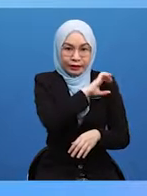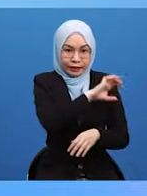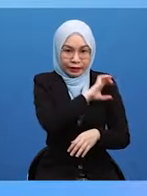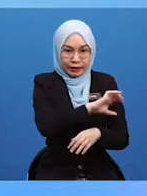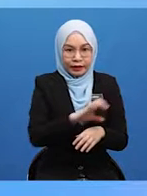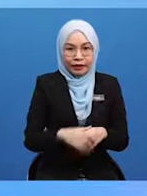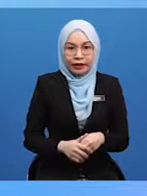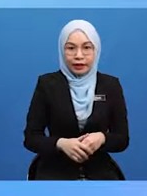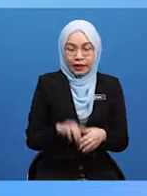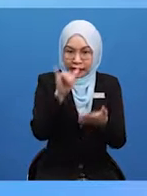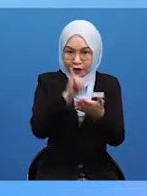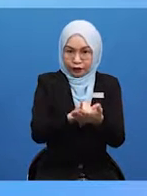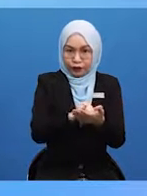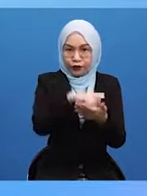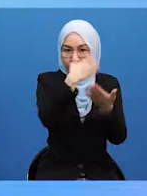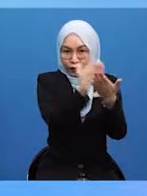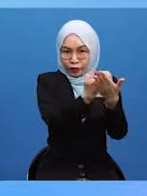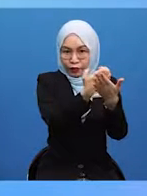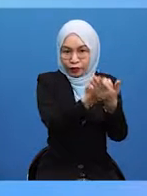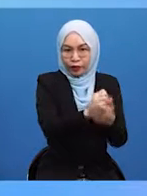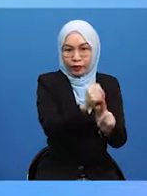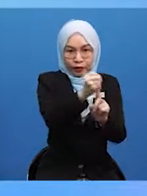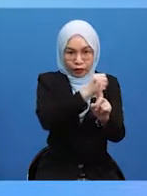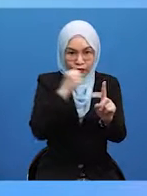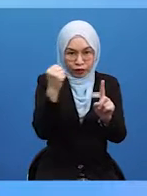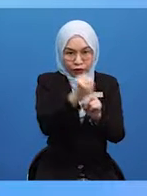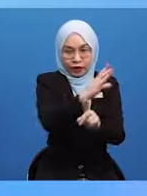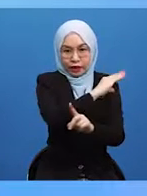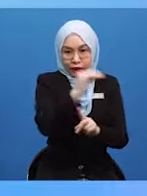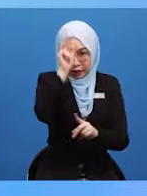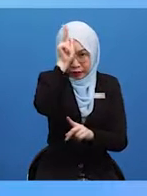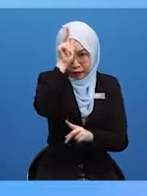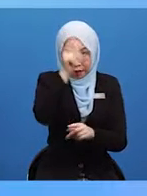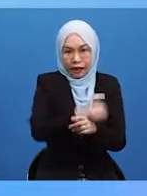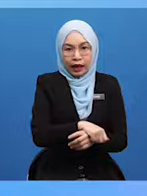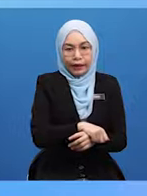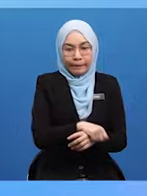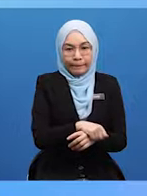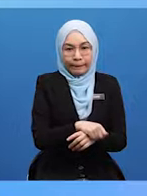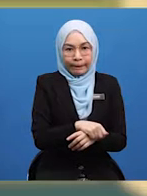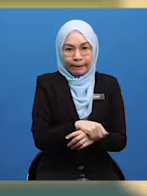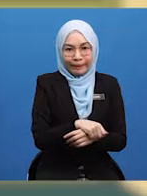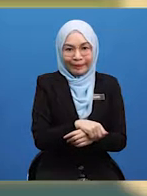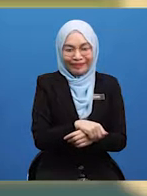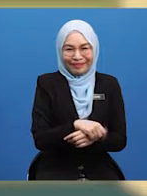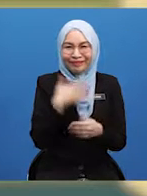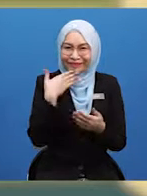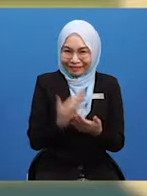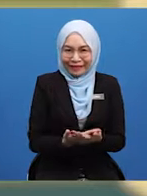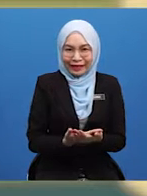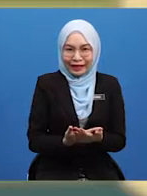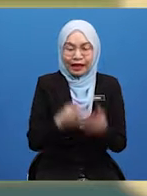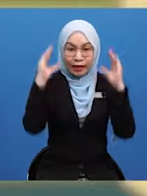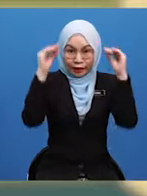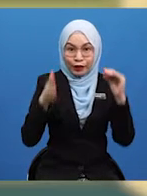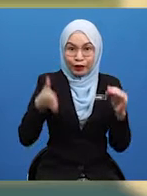iaitu ekonomi, sosial dan kerajaan atau governance. Baiklah,